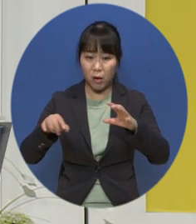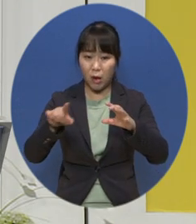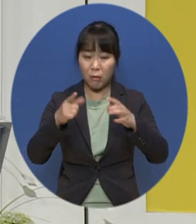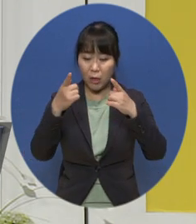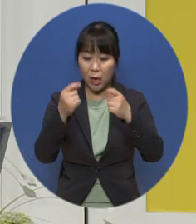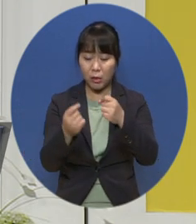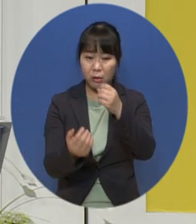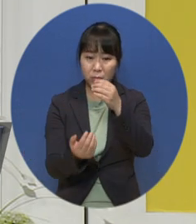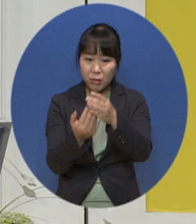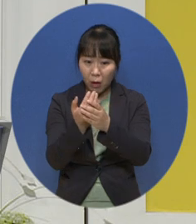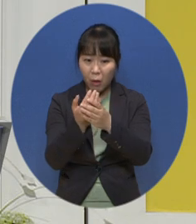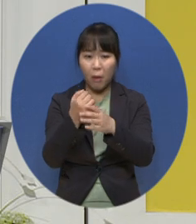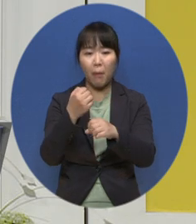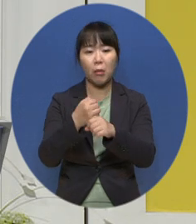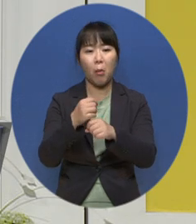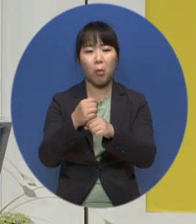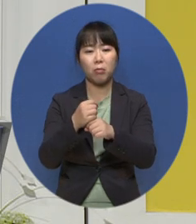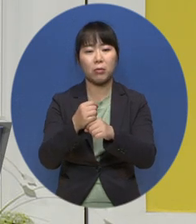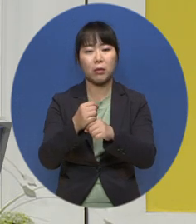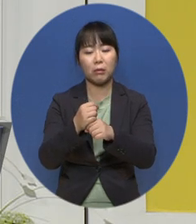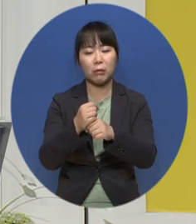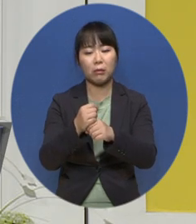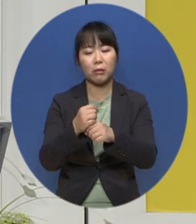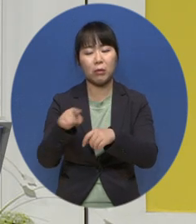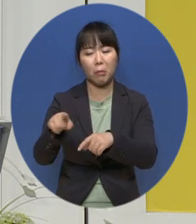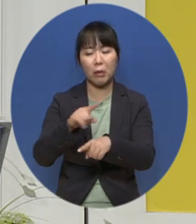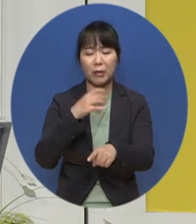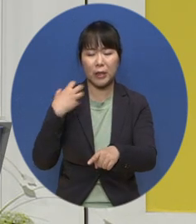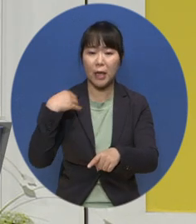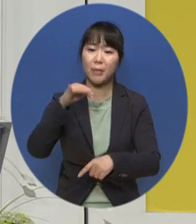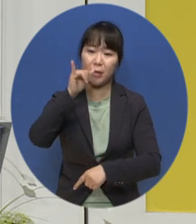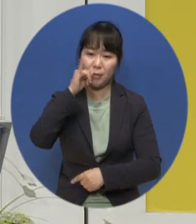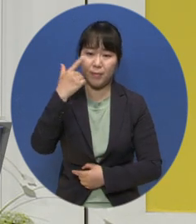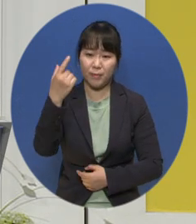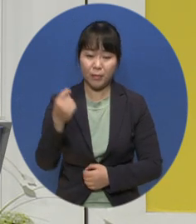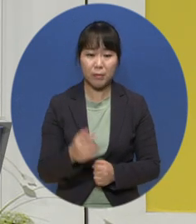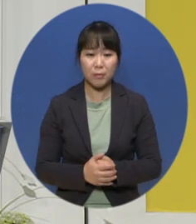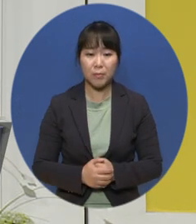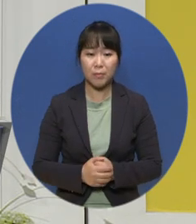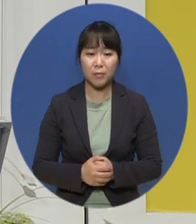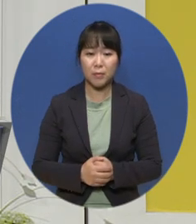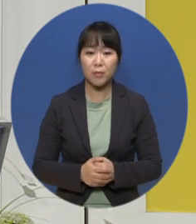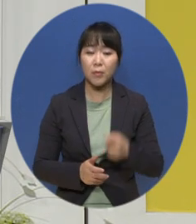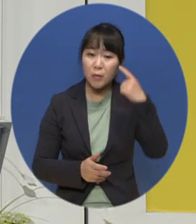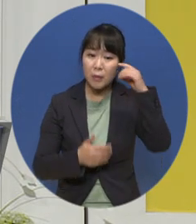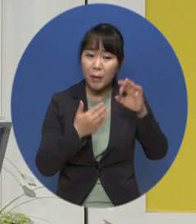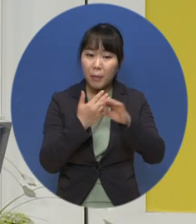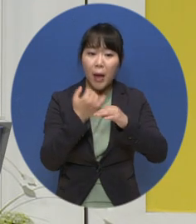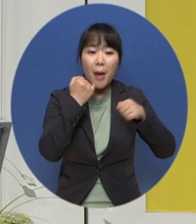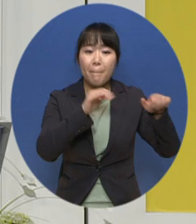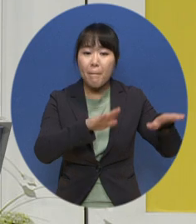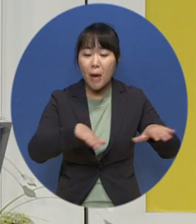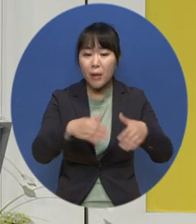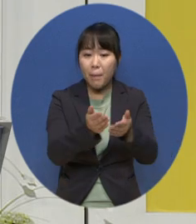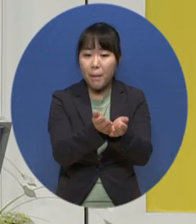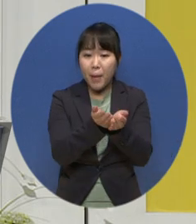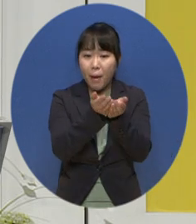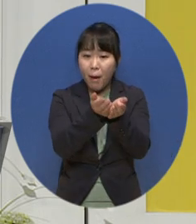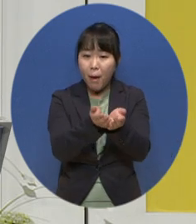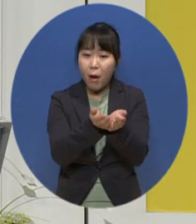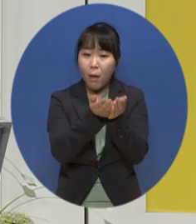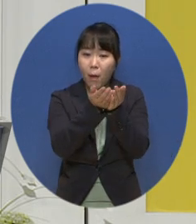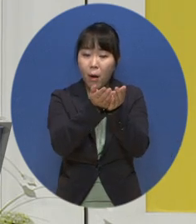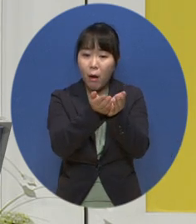저는 부상 사회를 만드는데 원형을 줬다고 생각을 하고 있습니다 왜 바다엔 배트가 백도 댕이 놀라 주어